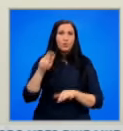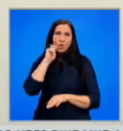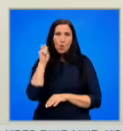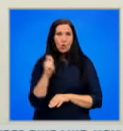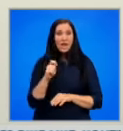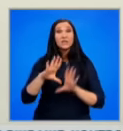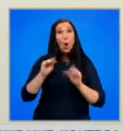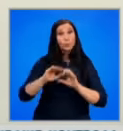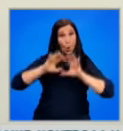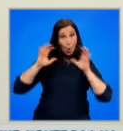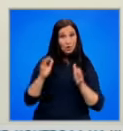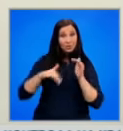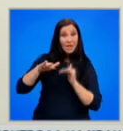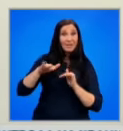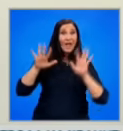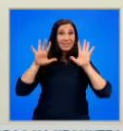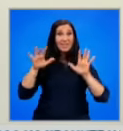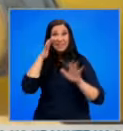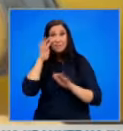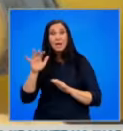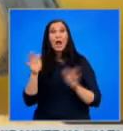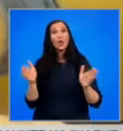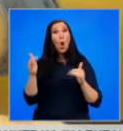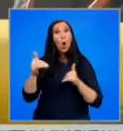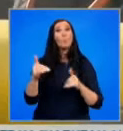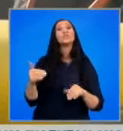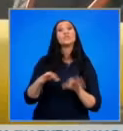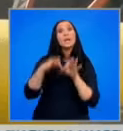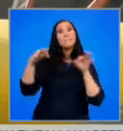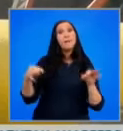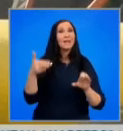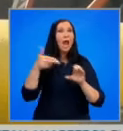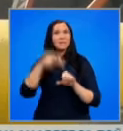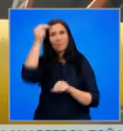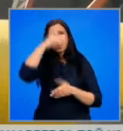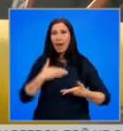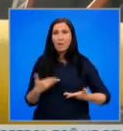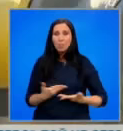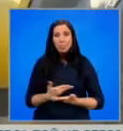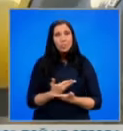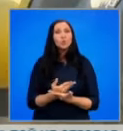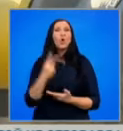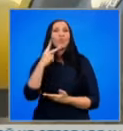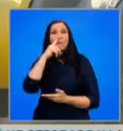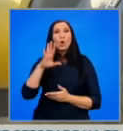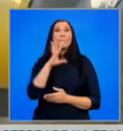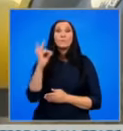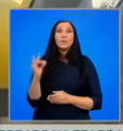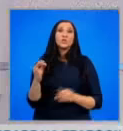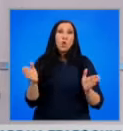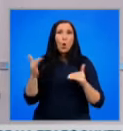за общо количество над 10 милиарда кубически метра газ. България се нуждае от близо 2 милиарда и 500 милиона кубични метра газ